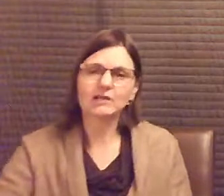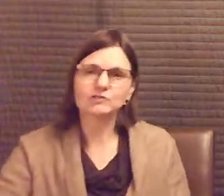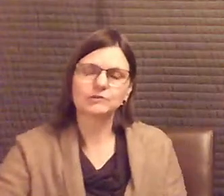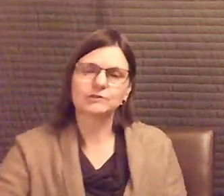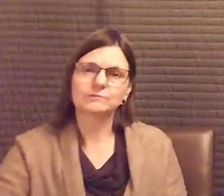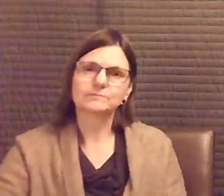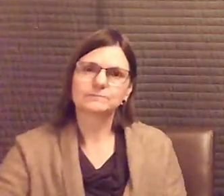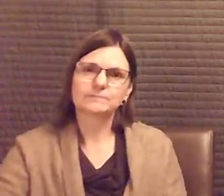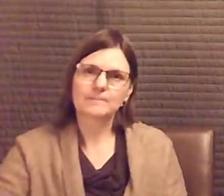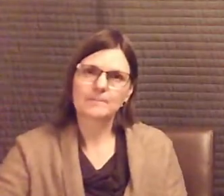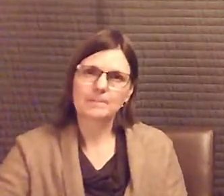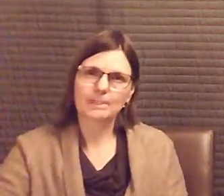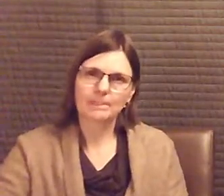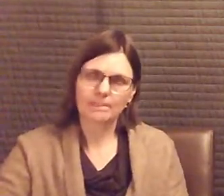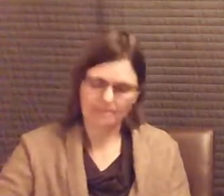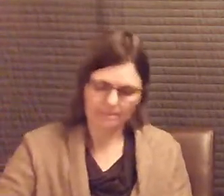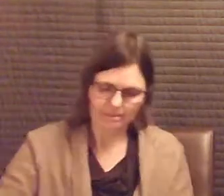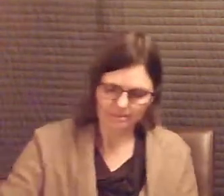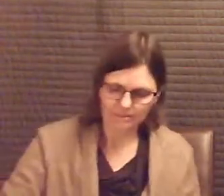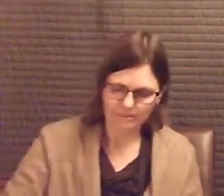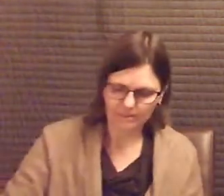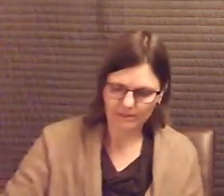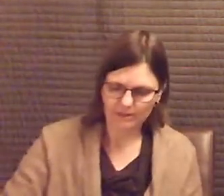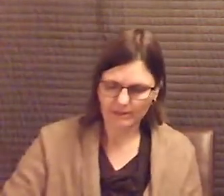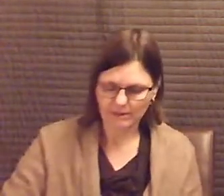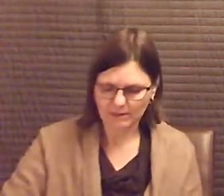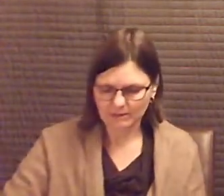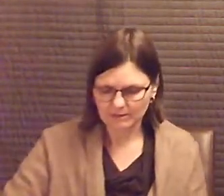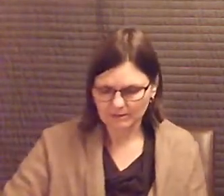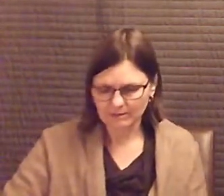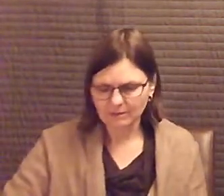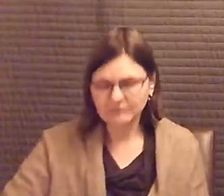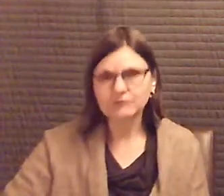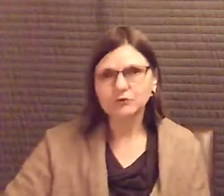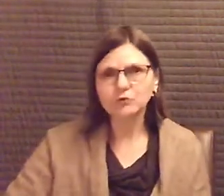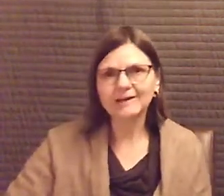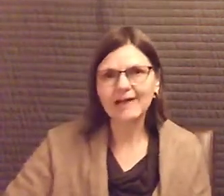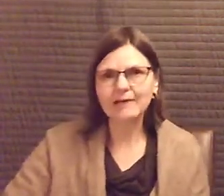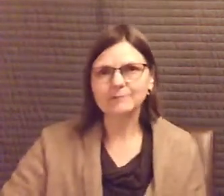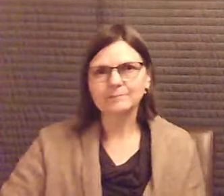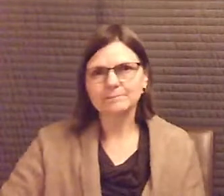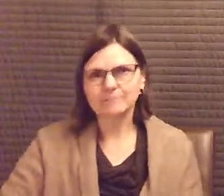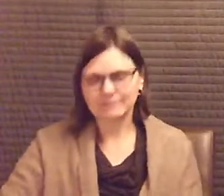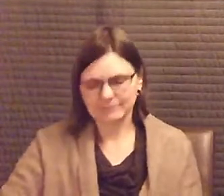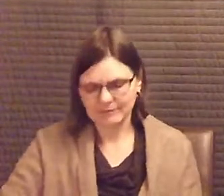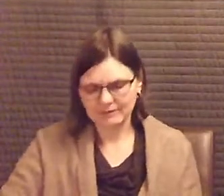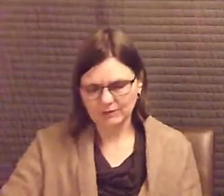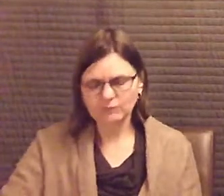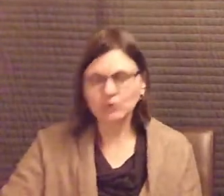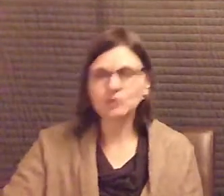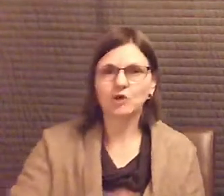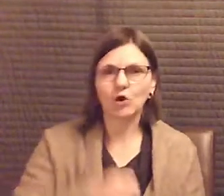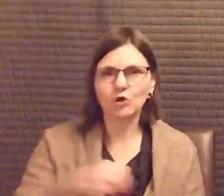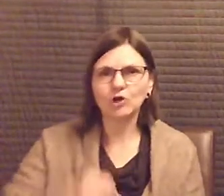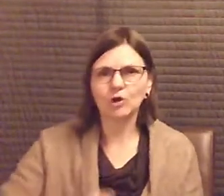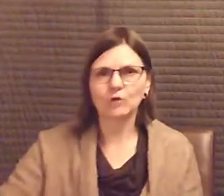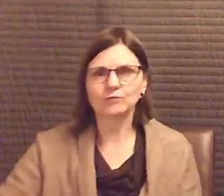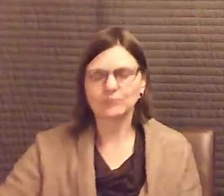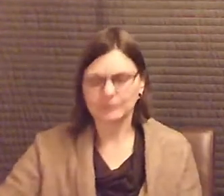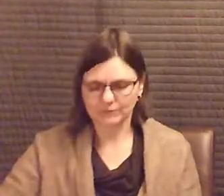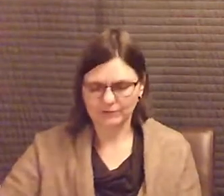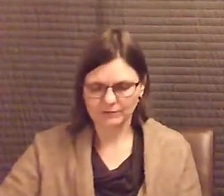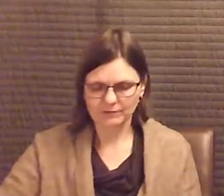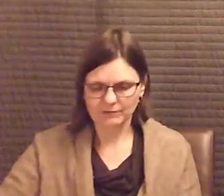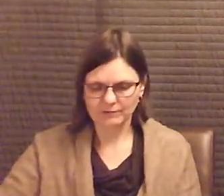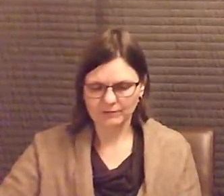van alle zonde ja zo lang dus toe aan de steunen zodat we goed begrijpen door handel in het woord je ongeloof